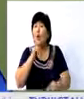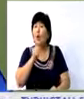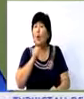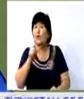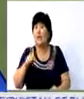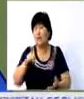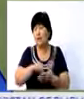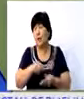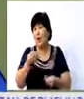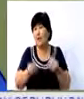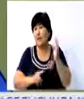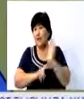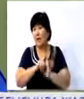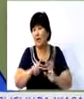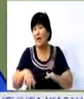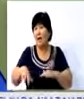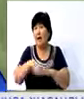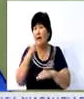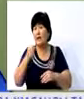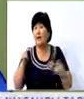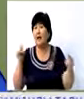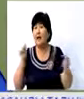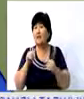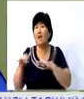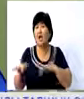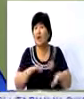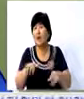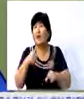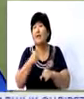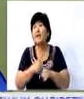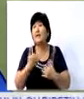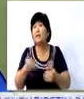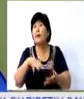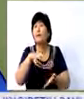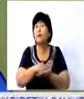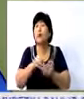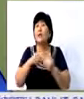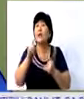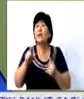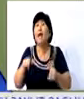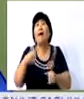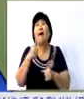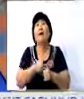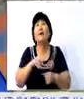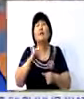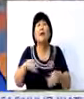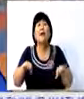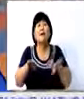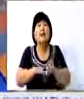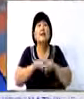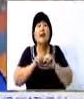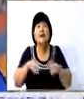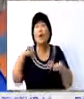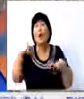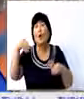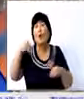қостанайлықтарда болды. Матч басталысымен алаң иелеріне қарсы шабуылдар жасап, негізгі басымдықты ұстаған жерлестеріміз алғашқы таймда тең тарасты.